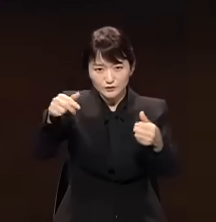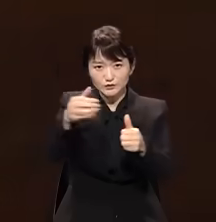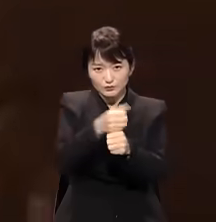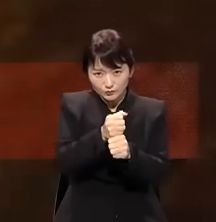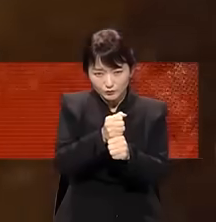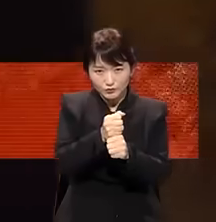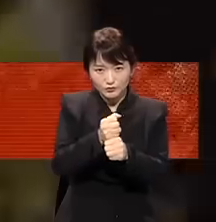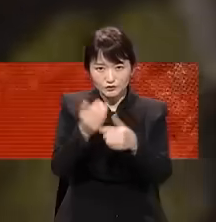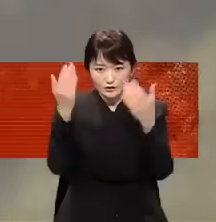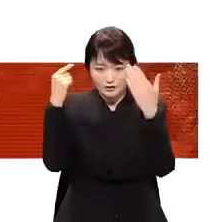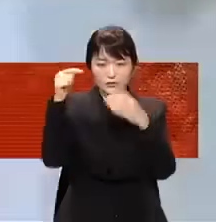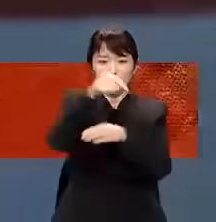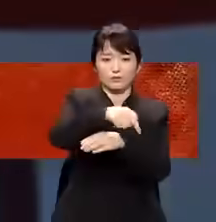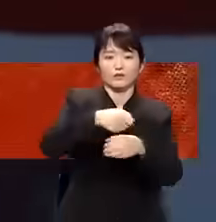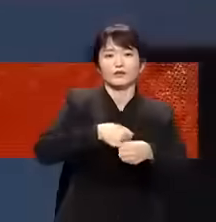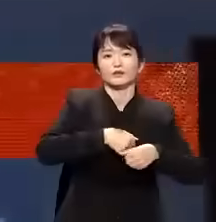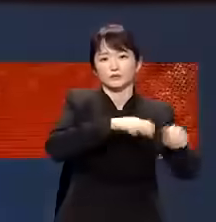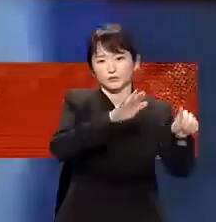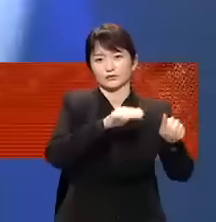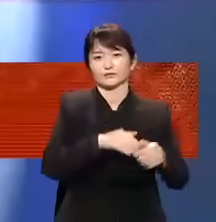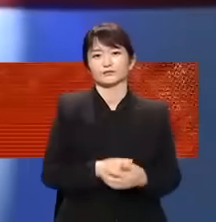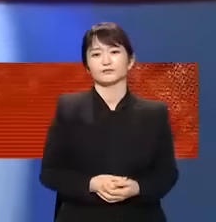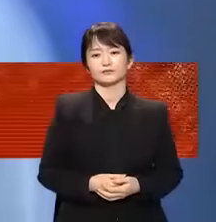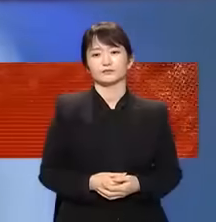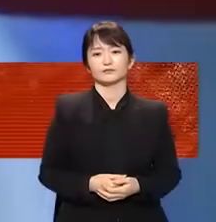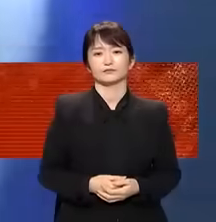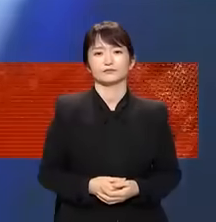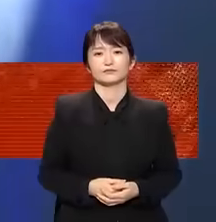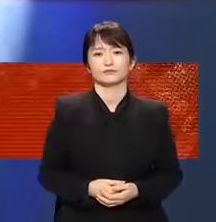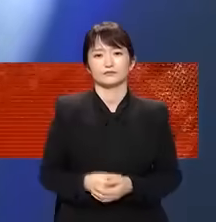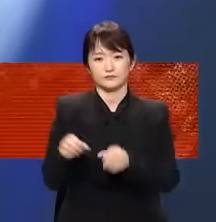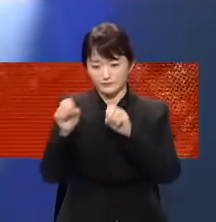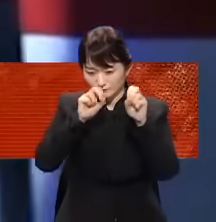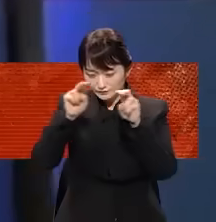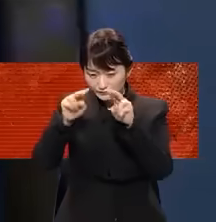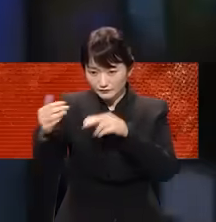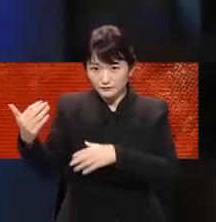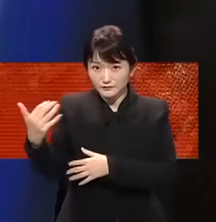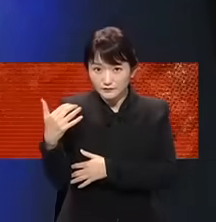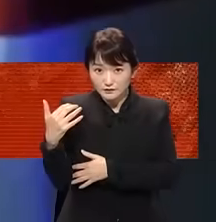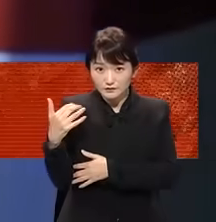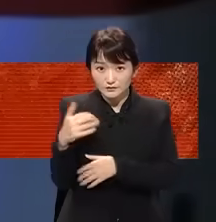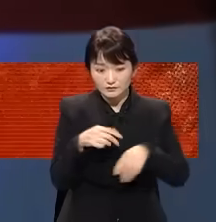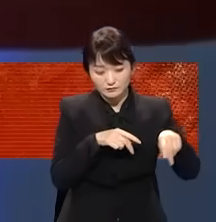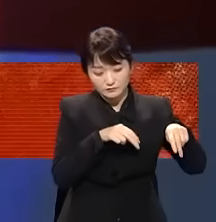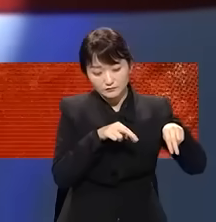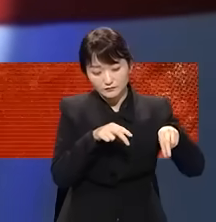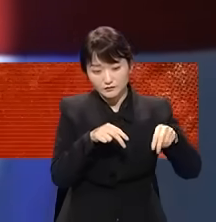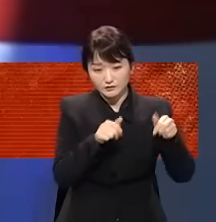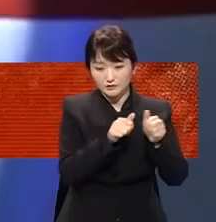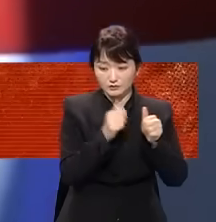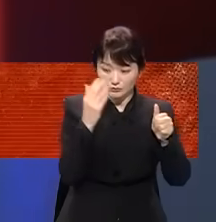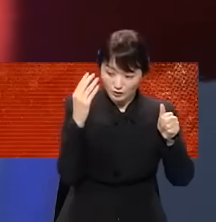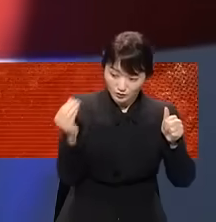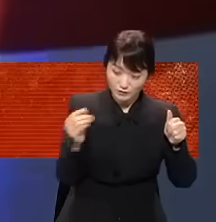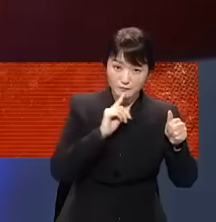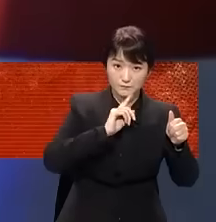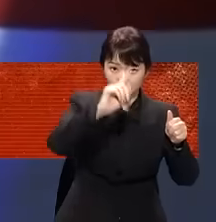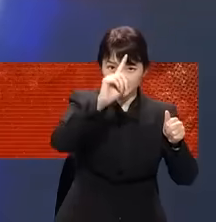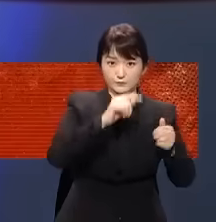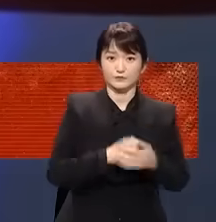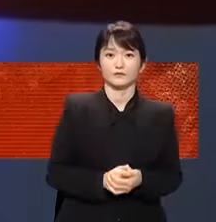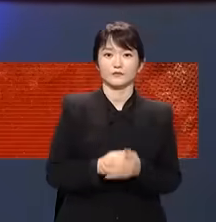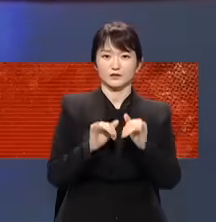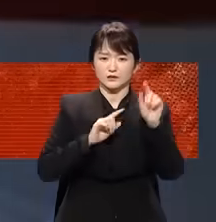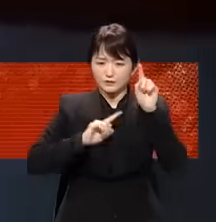뒤 수풀에 다시 풀어줬다고 합니다 다행이네요음네이 사슴의 습격은 산책 중이던 한 남성의 신고로 발각이 됐는데 다행히